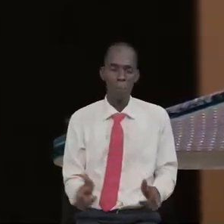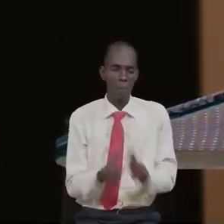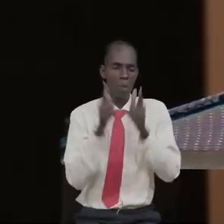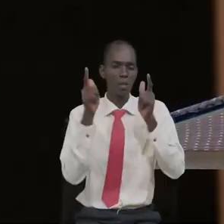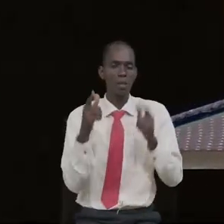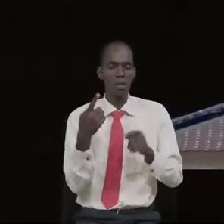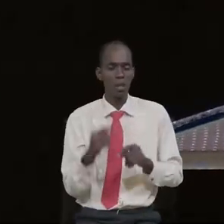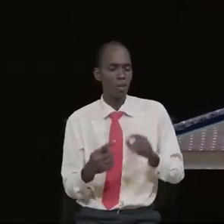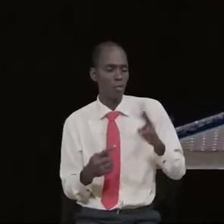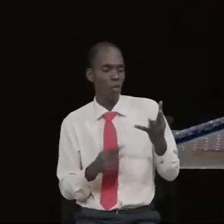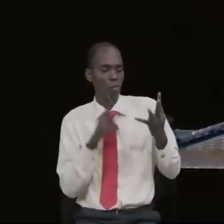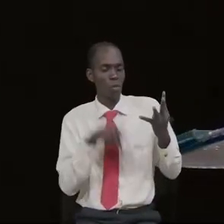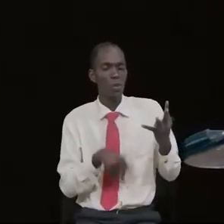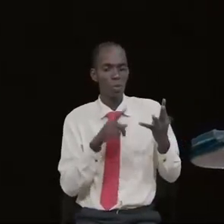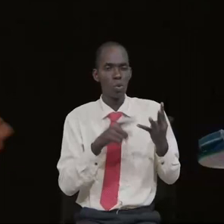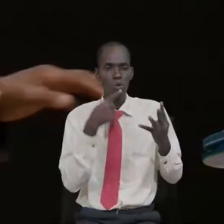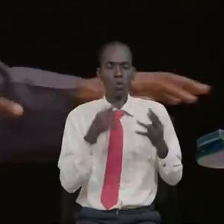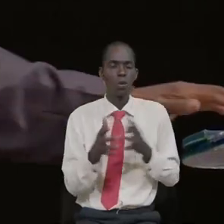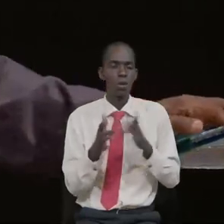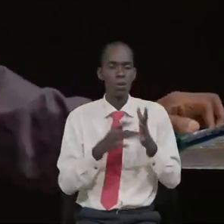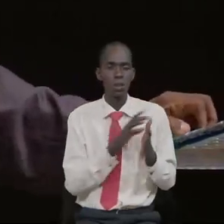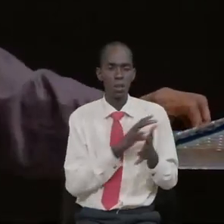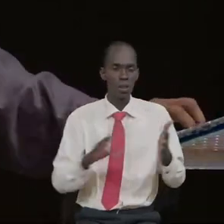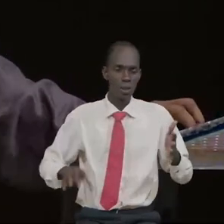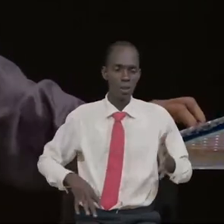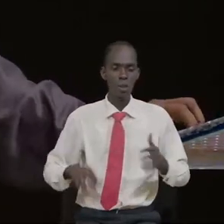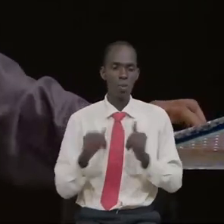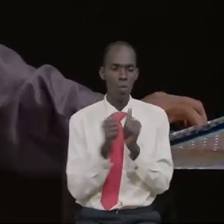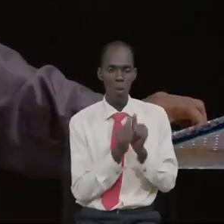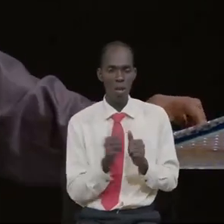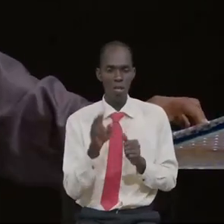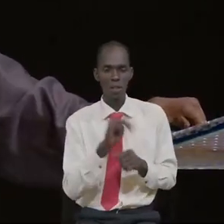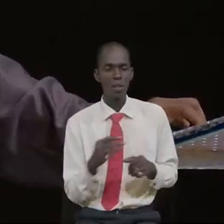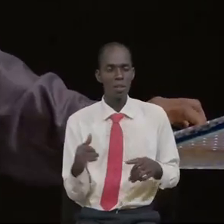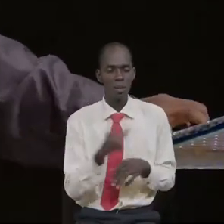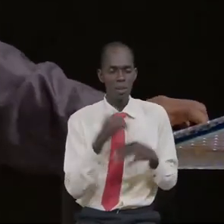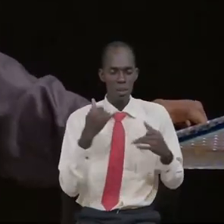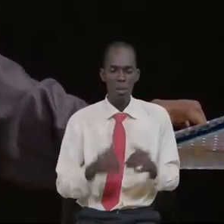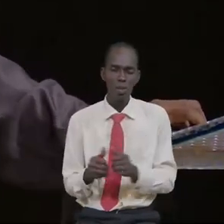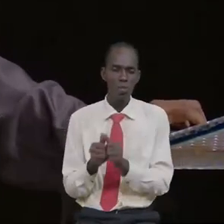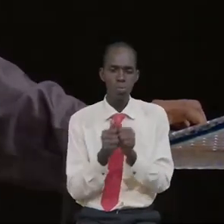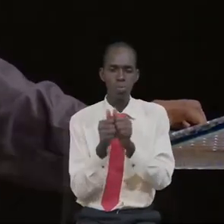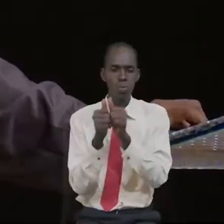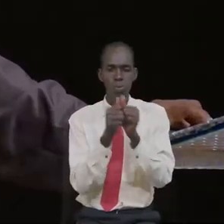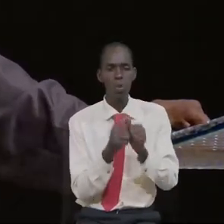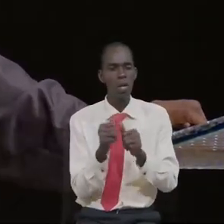quatrième. Ils marchaient ensemble, parlaient ensemble. Dans le cas de Daniel, ils n'avaient